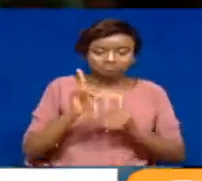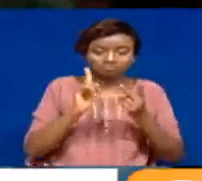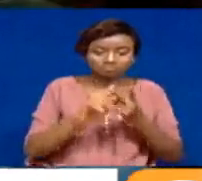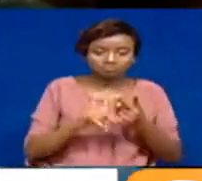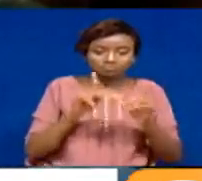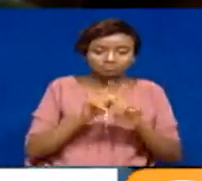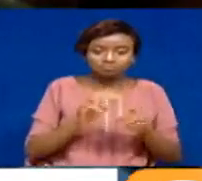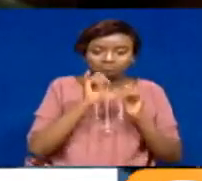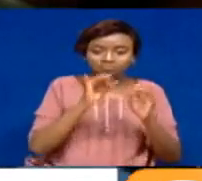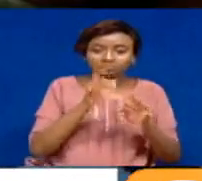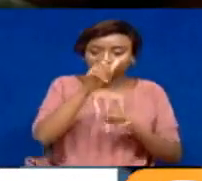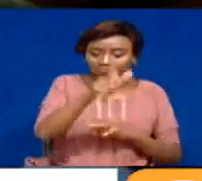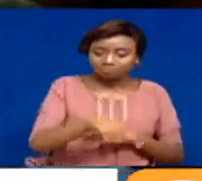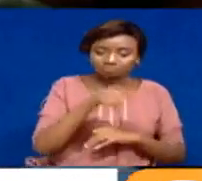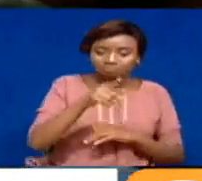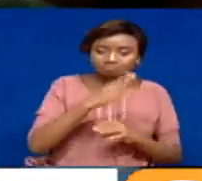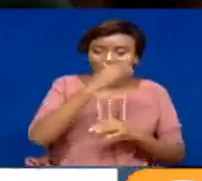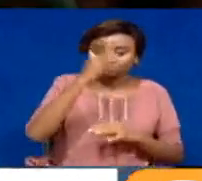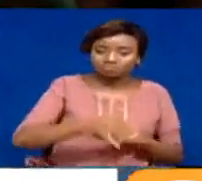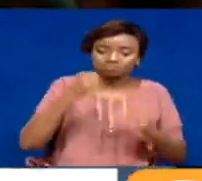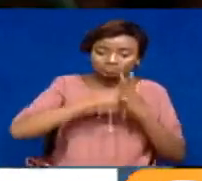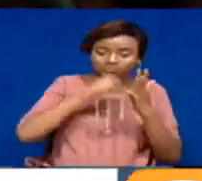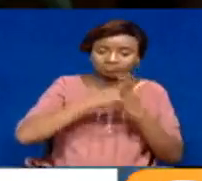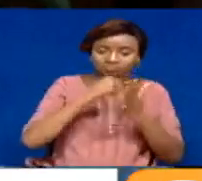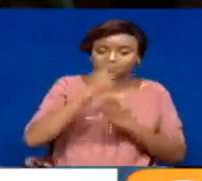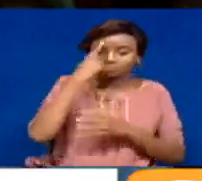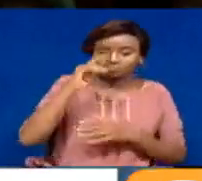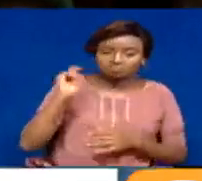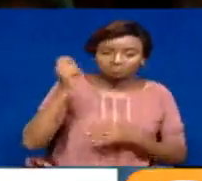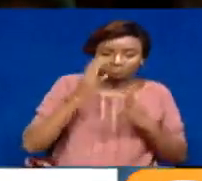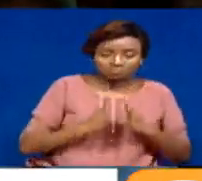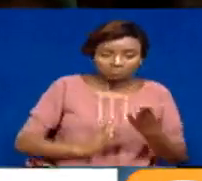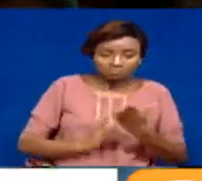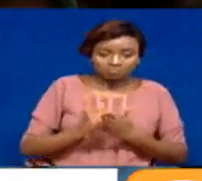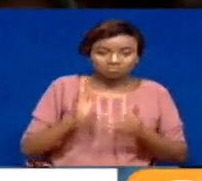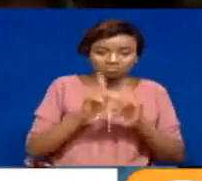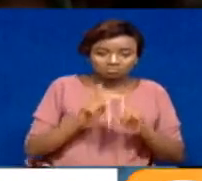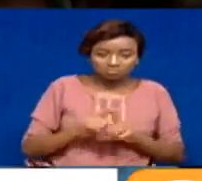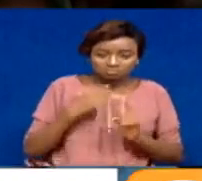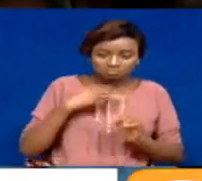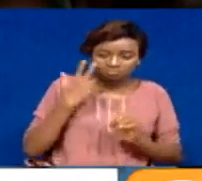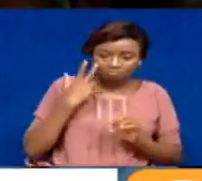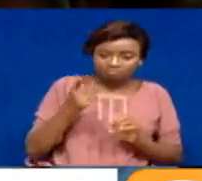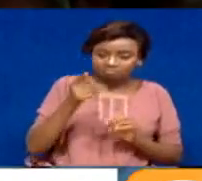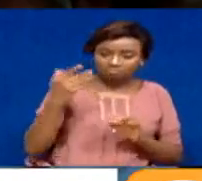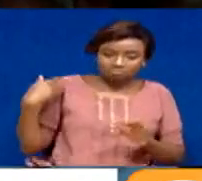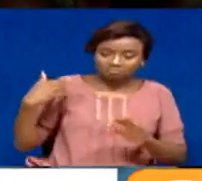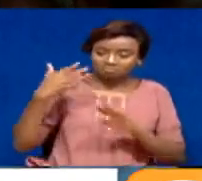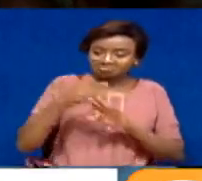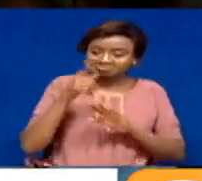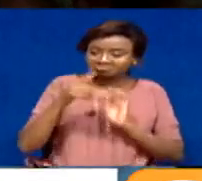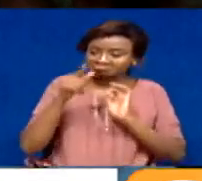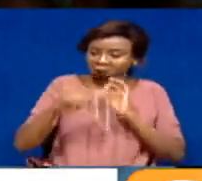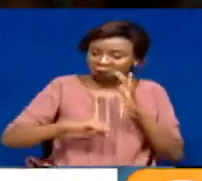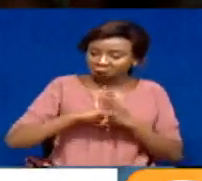mtu hajawahi kupigania wa Kenya, kama track record yako haionyeshi umesimama na